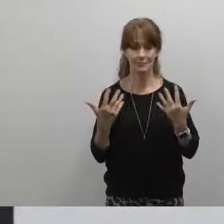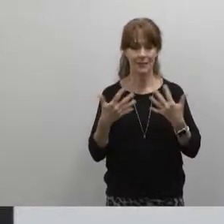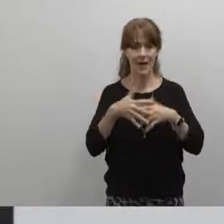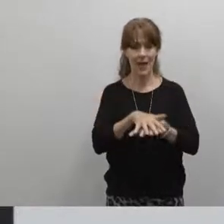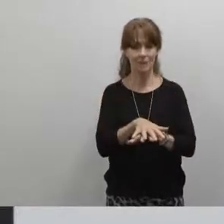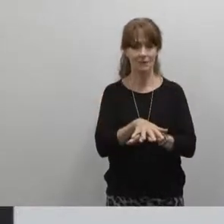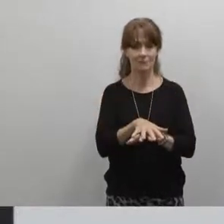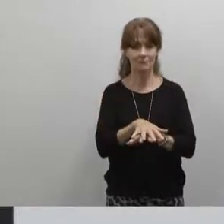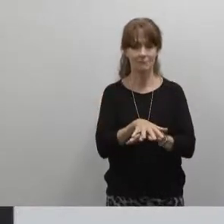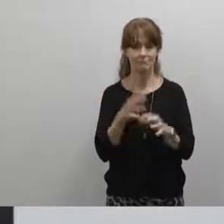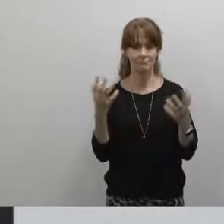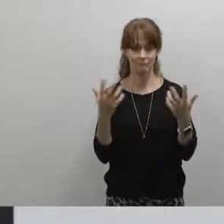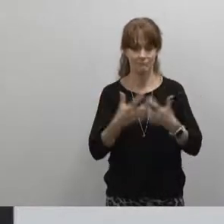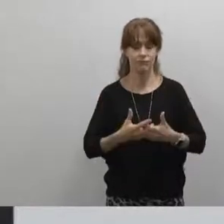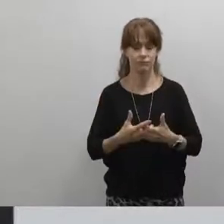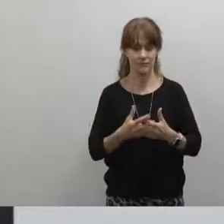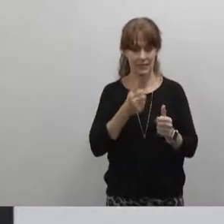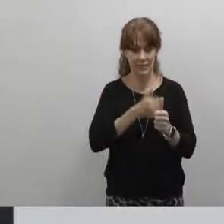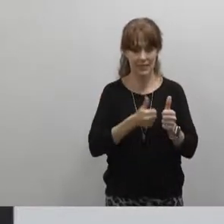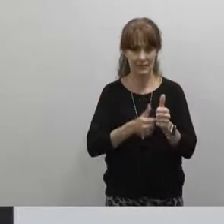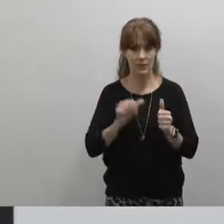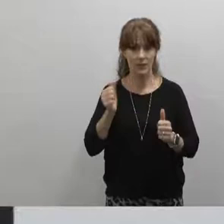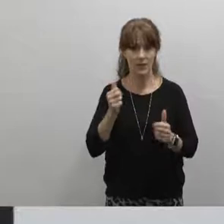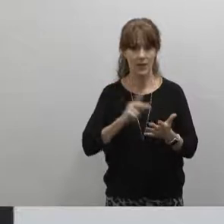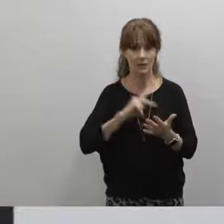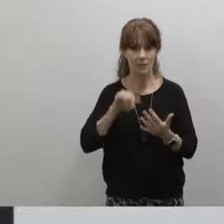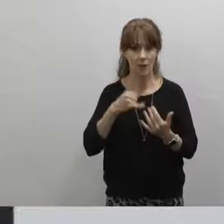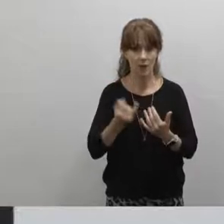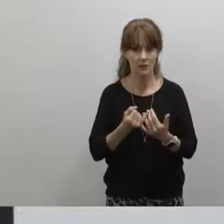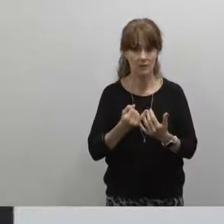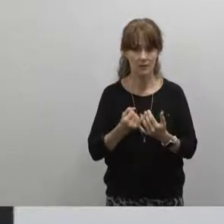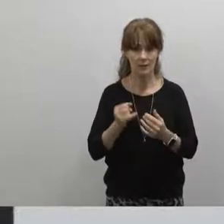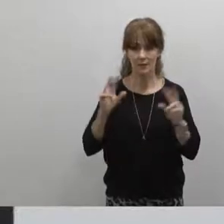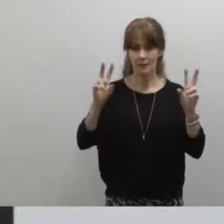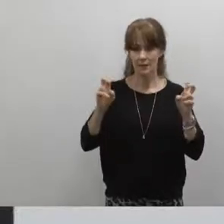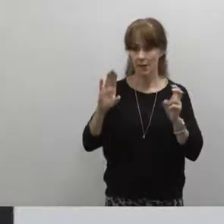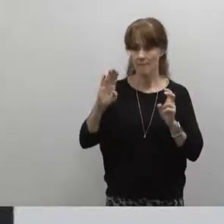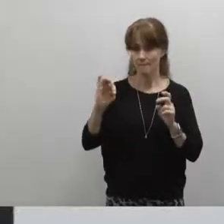nữa ông bị cả anh út xa ha thưa mấy ai smart nè